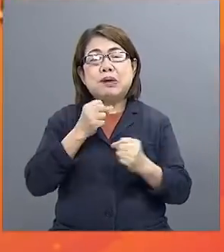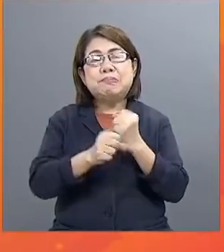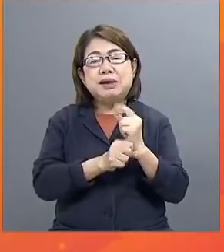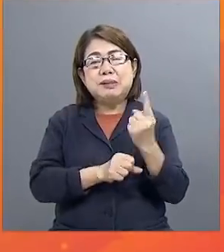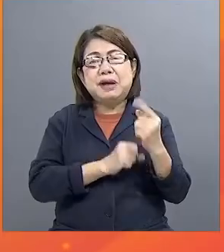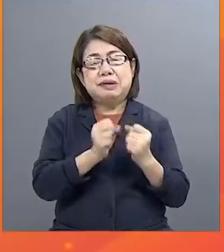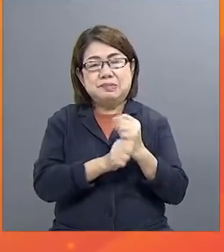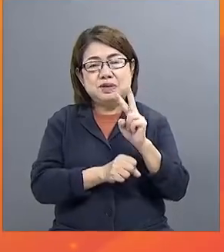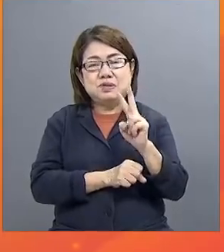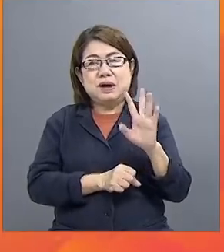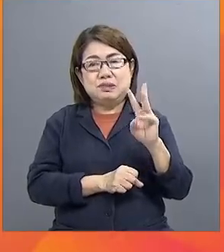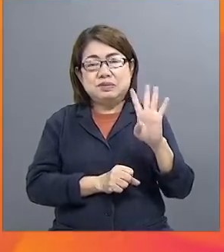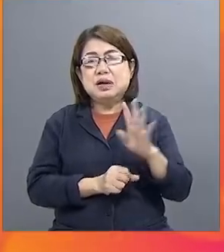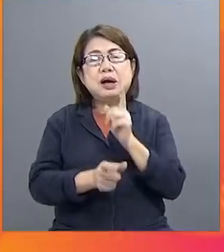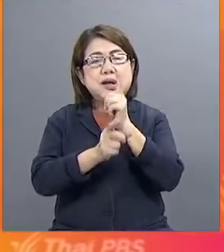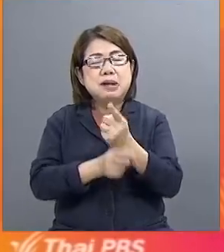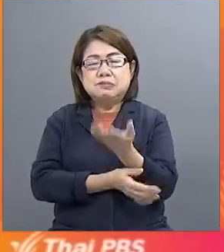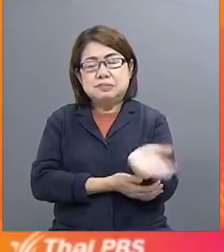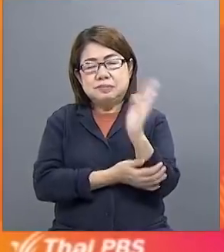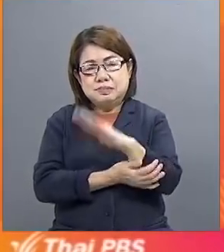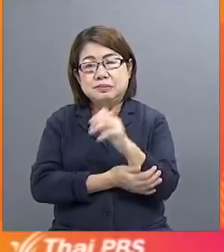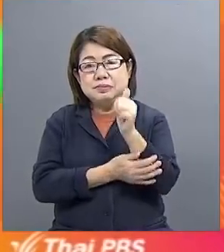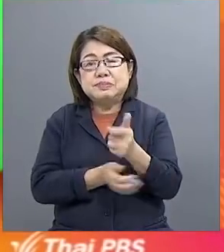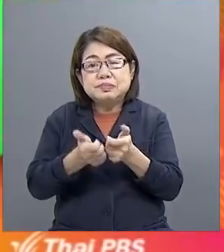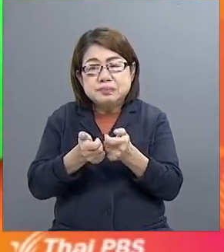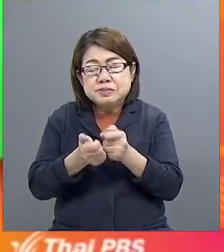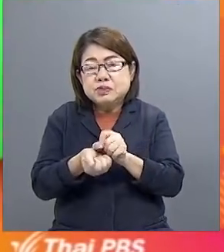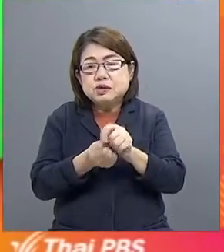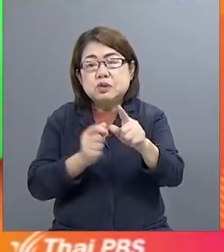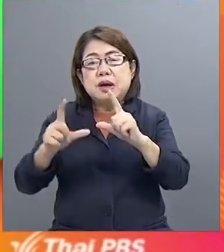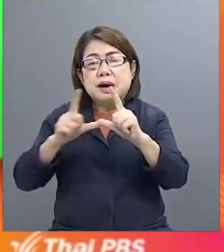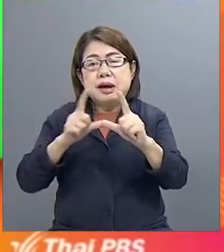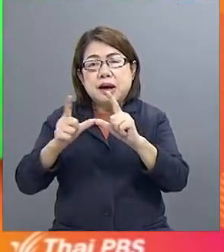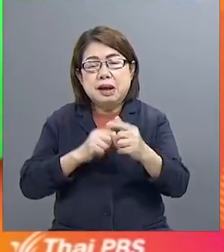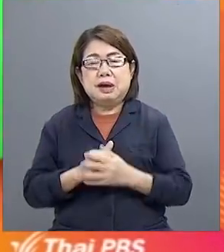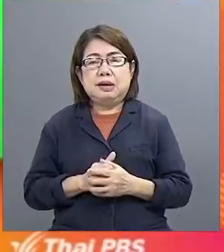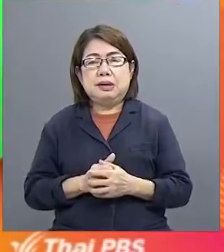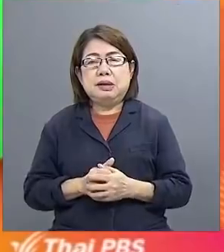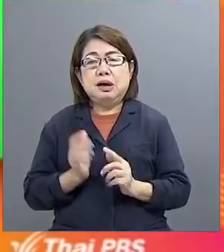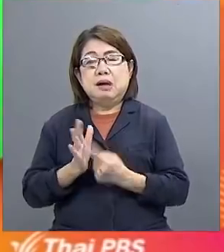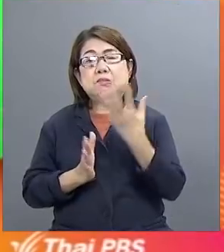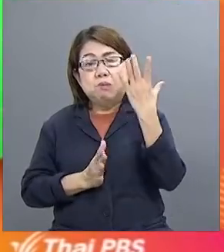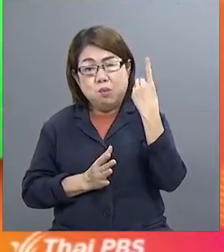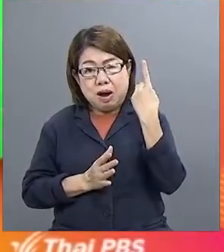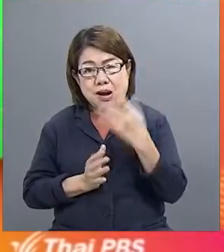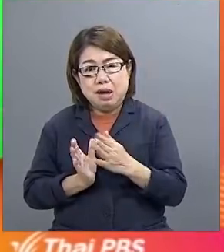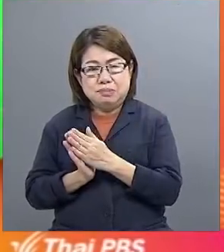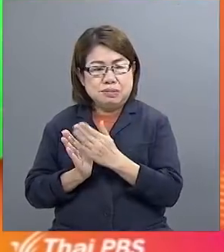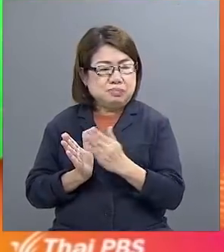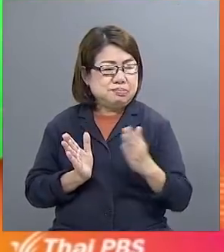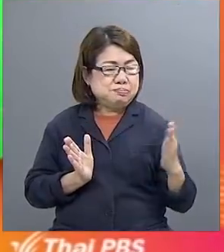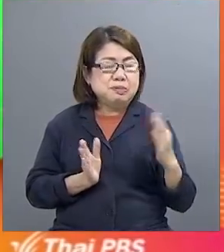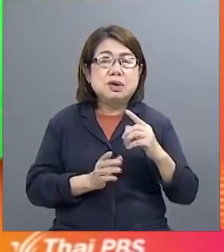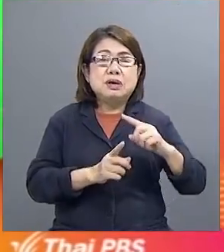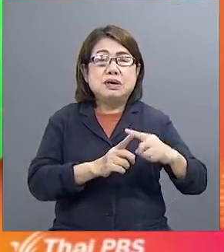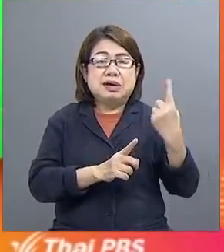ไทยพีบีเอสได้ตลอดทั้งวันนะครับพิมพ์ข้อความส่งไลน์ at Thai PBSตั้งแต่เมื่อวานนี้เป็นต้นมานะครับไปจนถึง 1มกราคมนี้